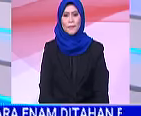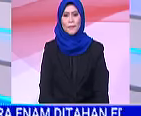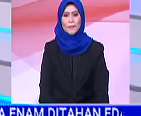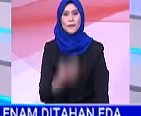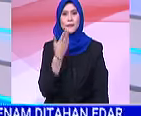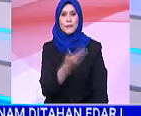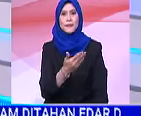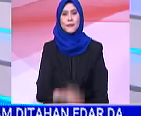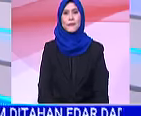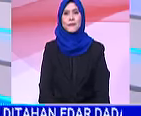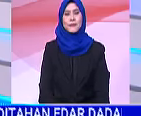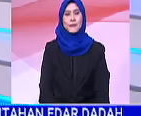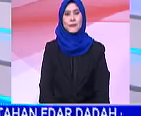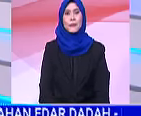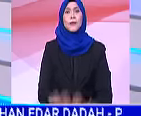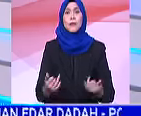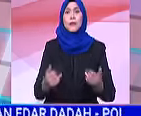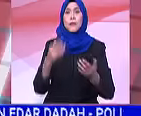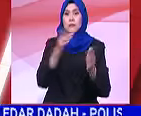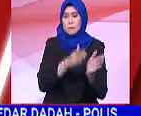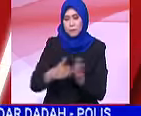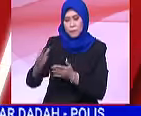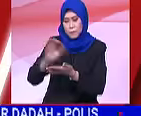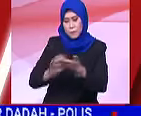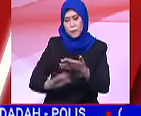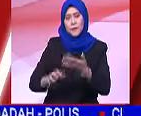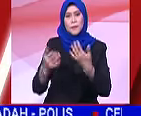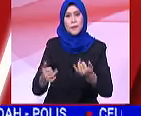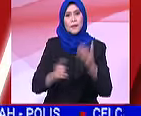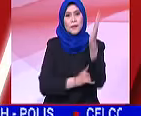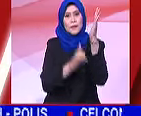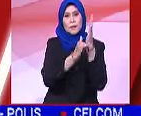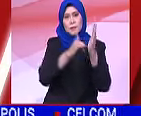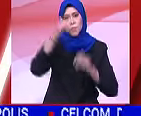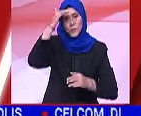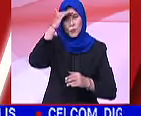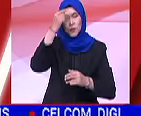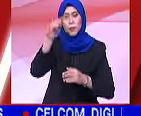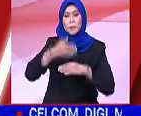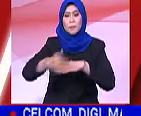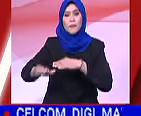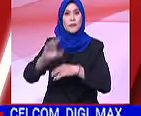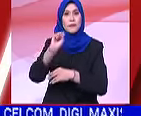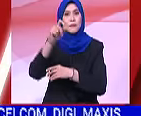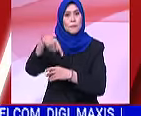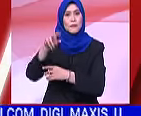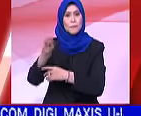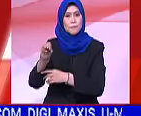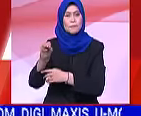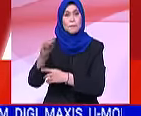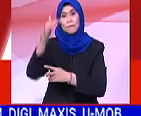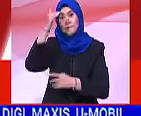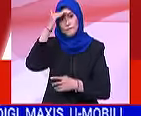Terima kasih, Syah. Pelan modul khusus sedang dirangka Yayasan Warisan Johor untuk pelajar lepasan sijil pelajaran Malaysia SPM di negeri